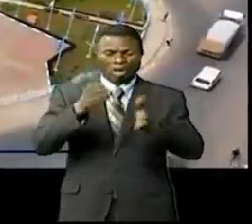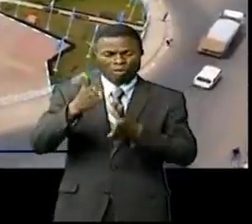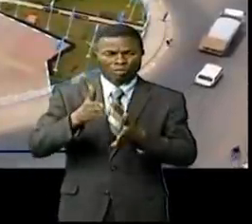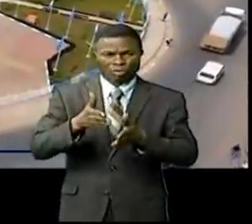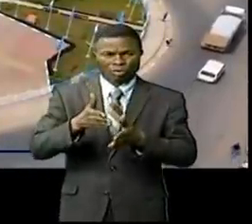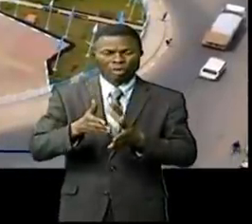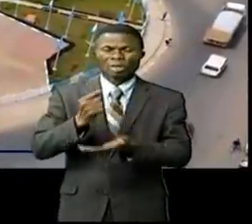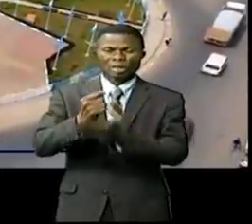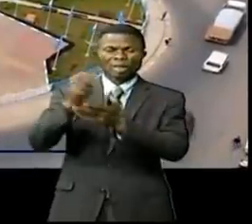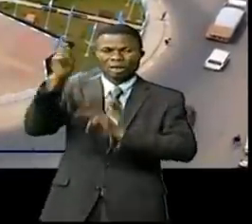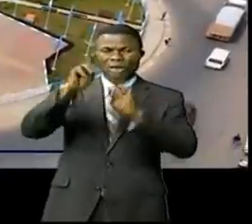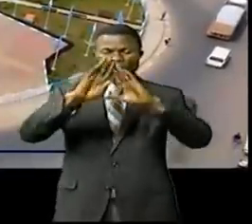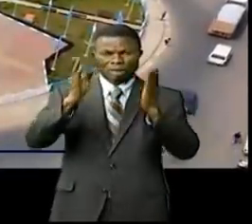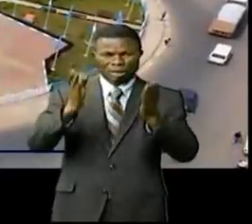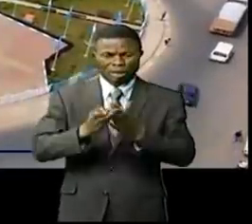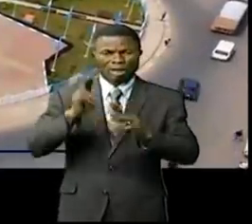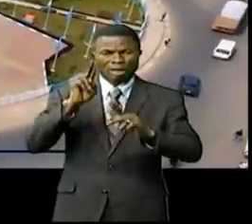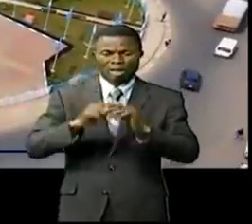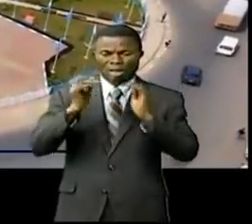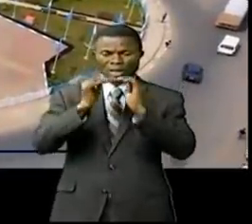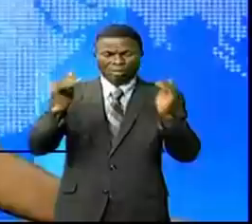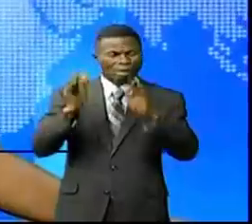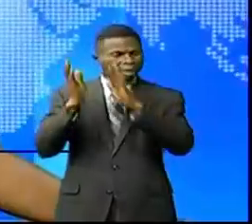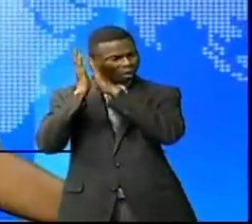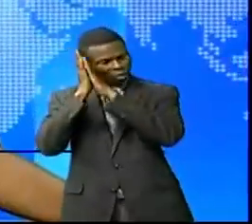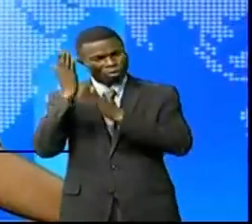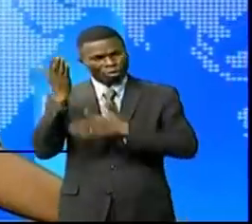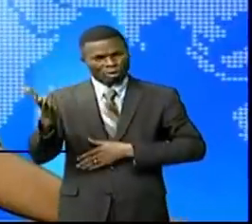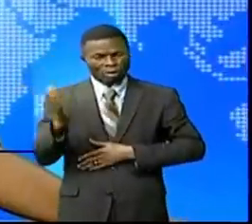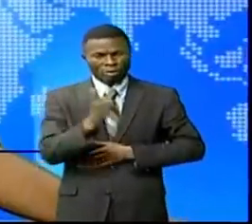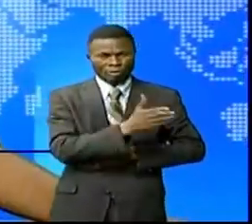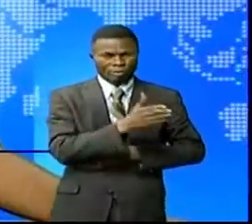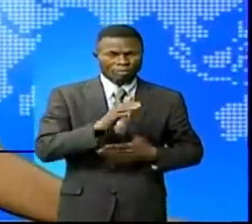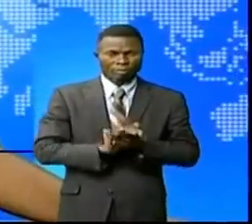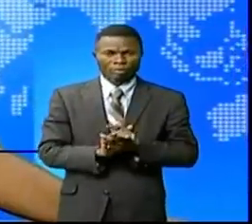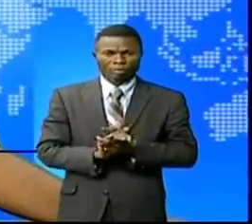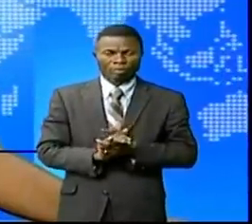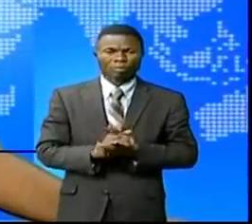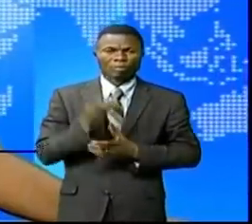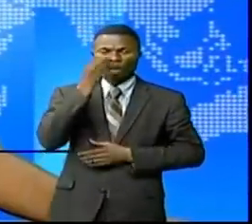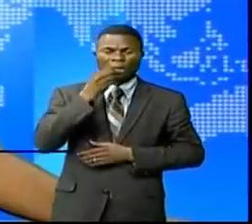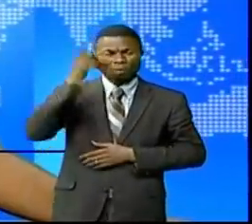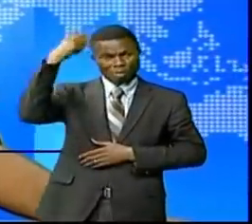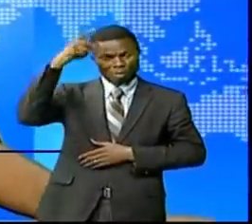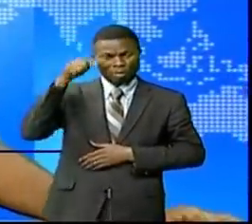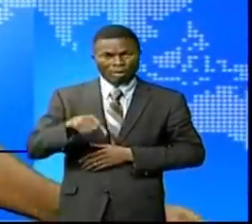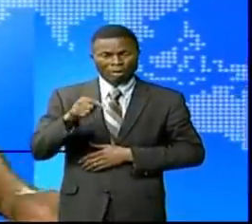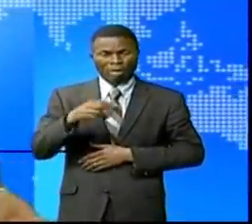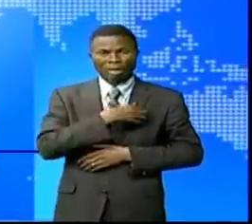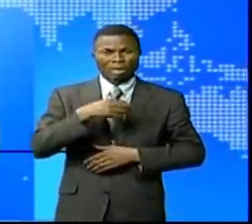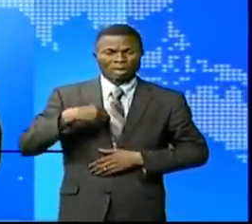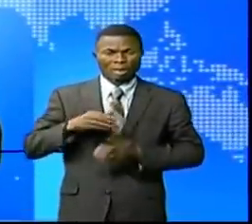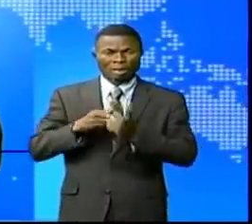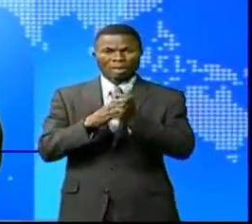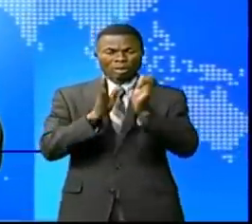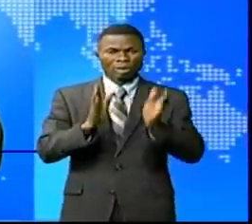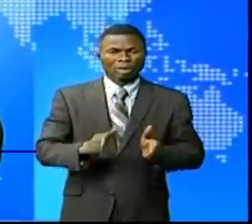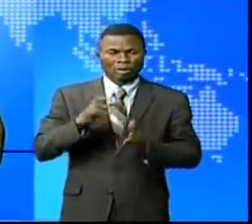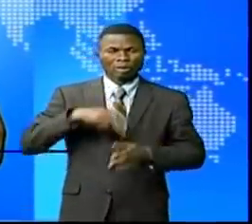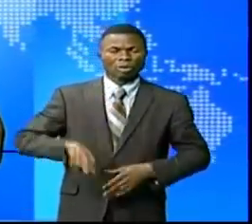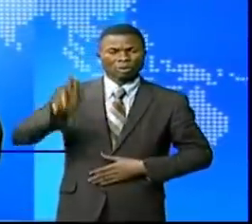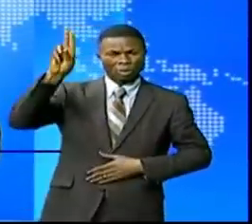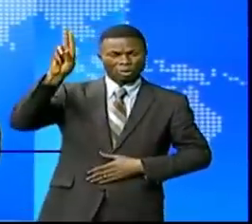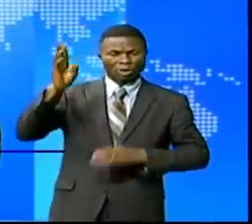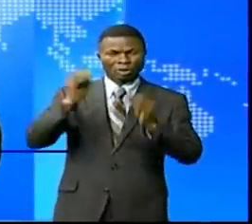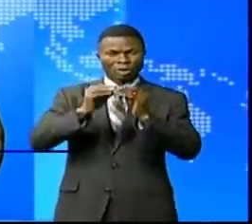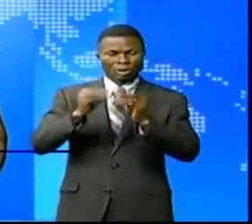la population de passer des nuits paisibles. Un mot de la politique dans ce journal. Les femmes leaders de l'UDPS réunies